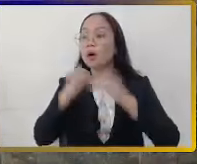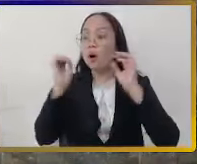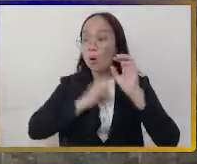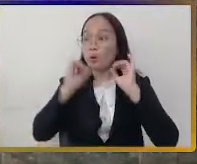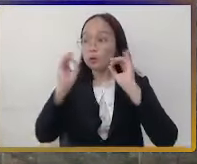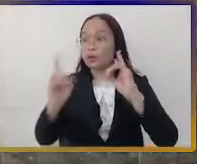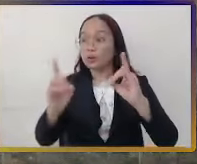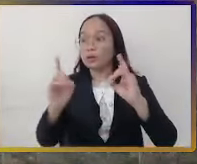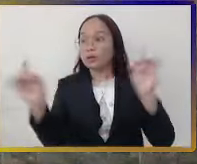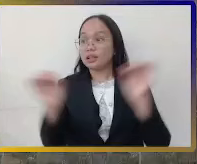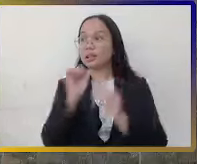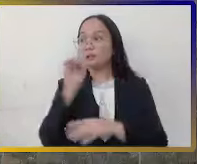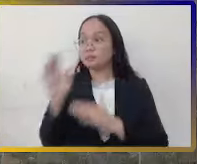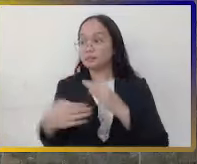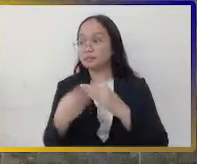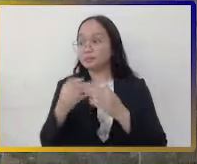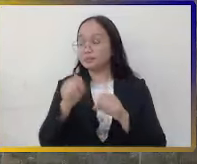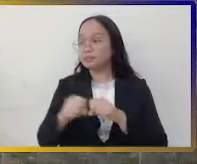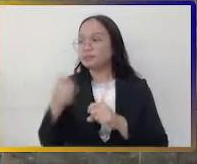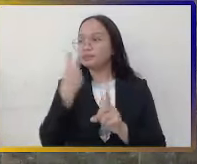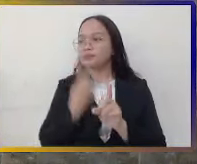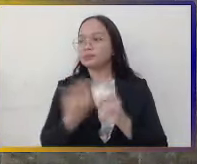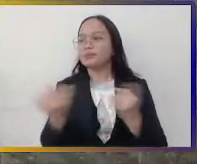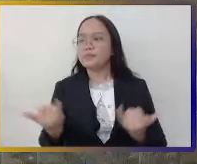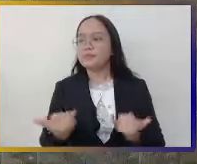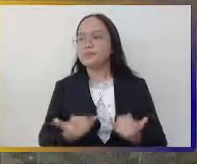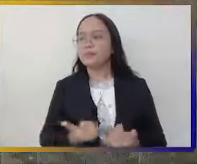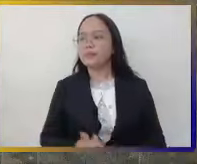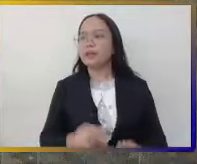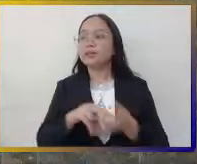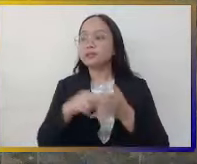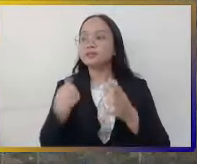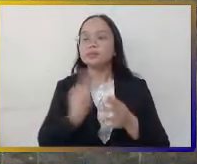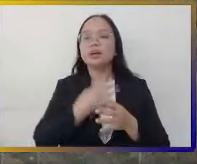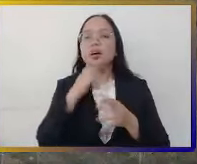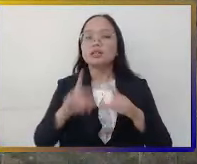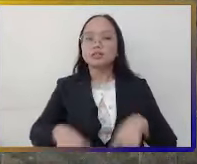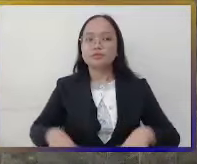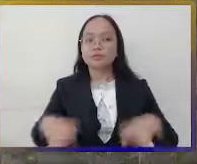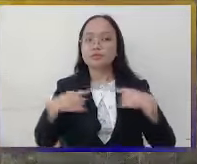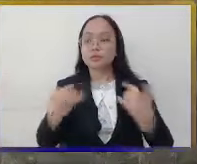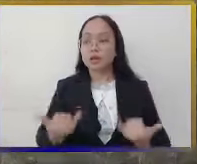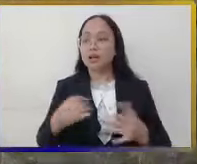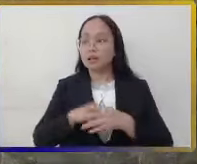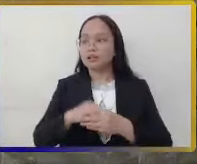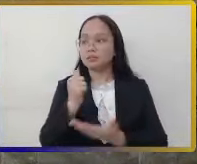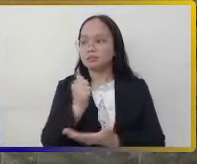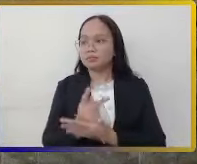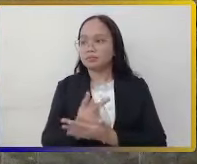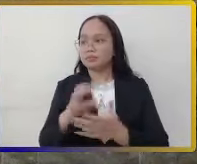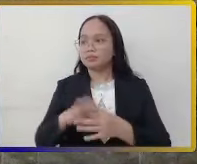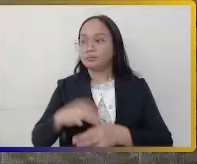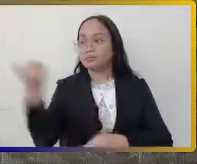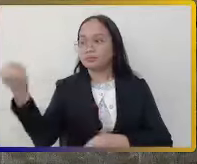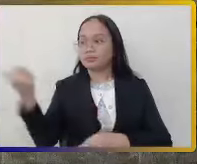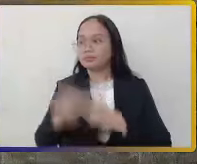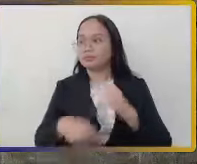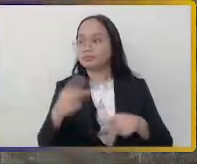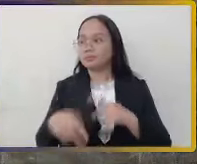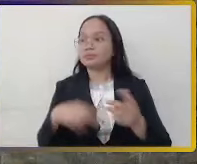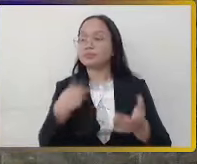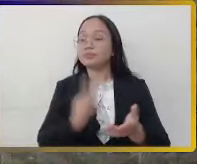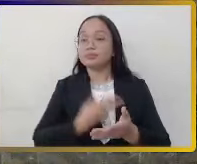ganun. So, listen now. Tayo ba'y nabubuhay ayon sa approval ng ibang tao? O